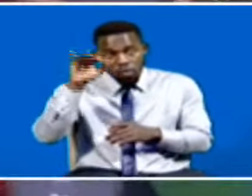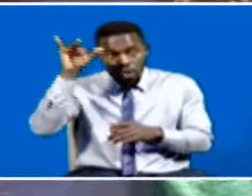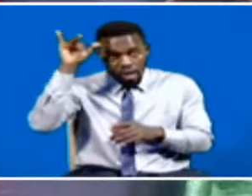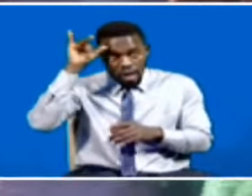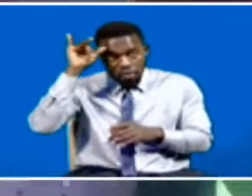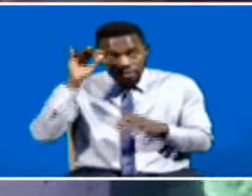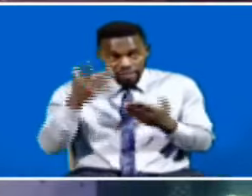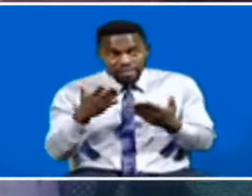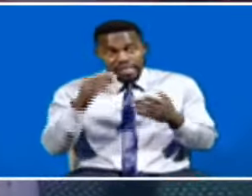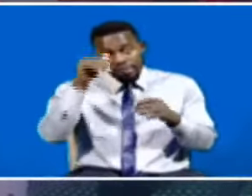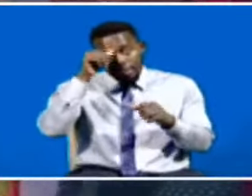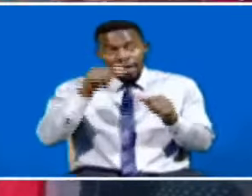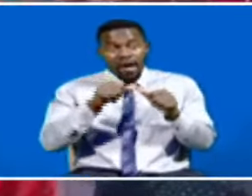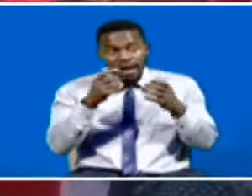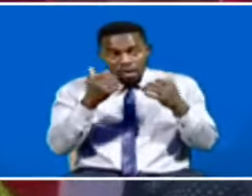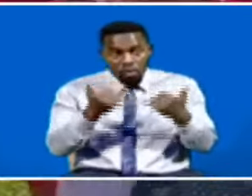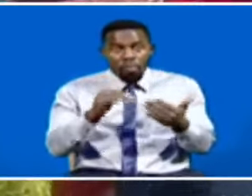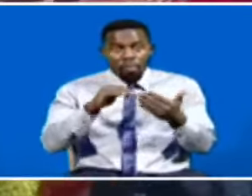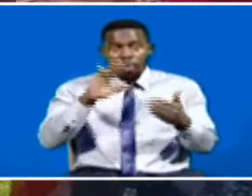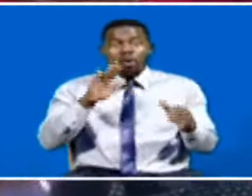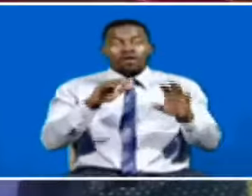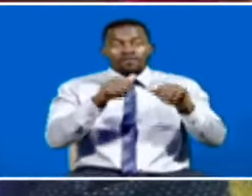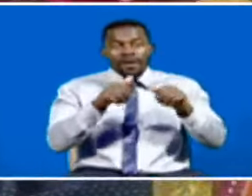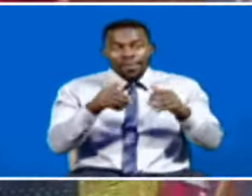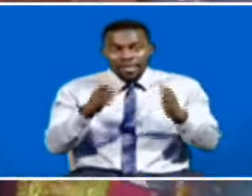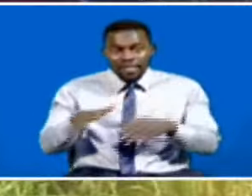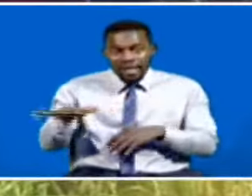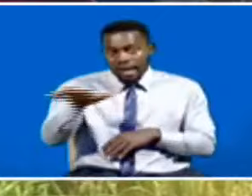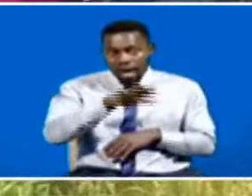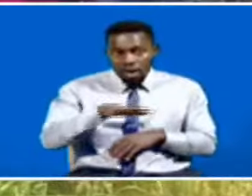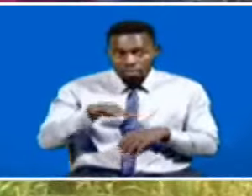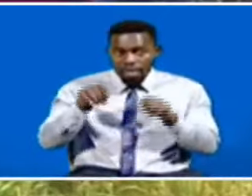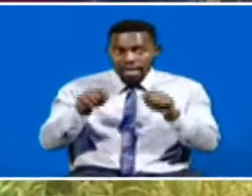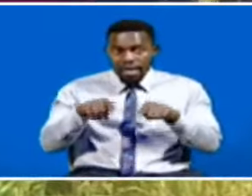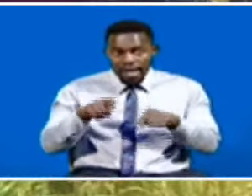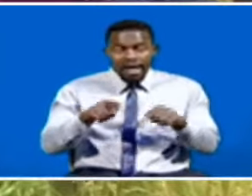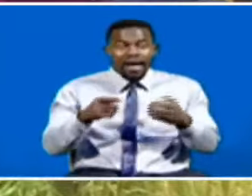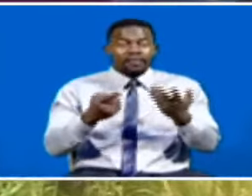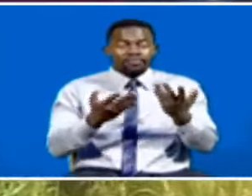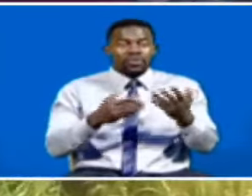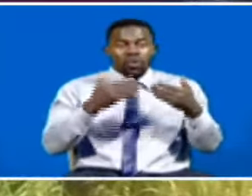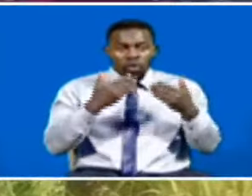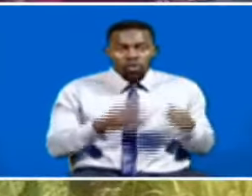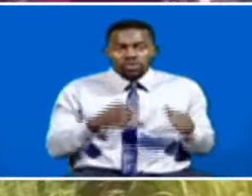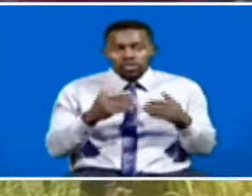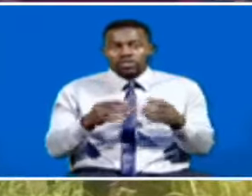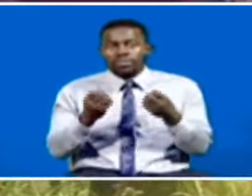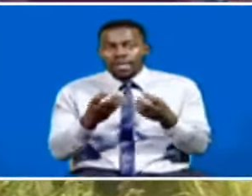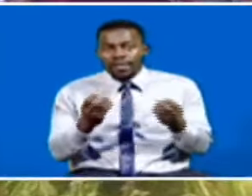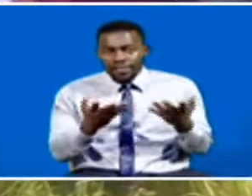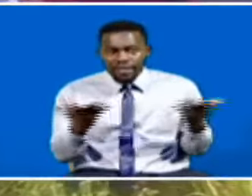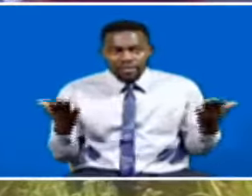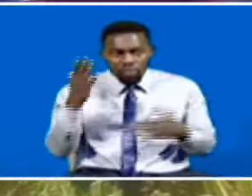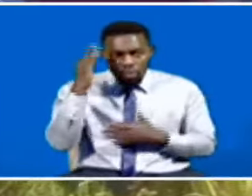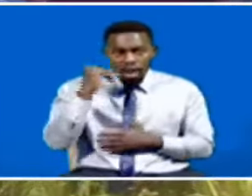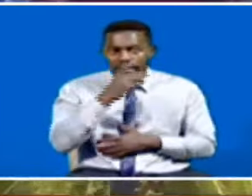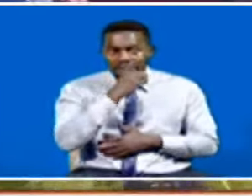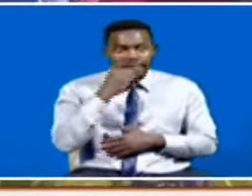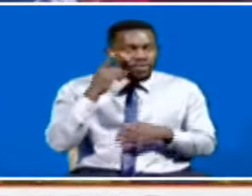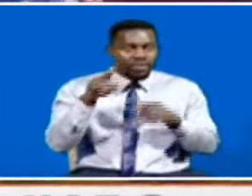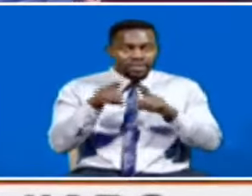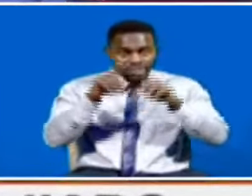ya mabadiliko ya hali ya anga, huku wengi wakikadiria hasara kila wakati wa ukame kutokana na mifugo wao